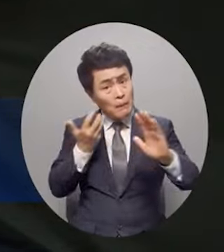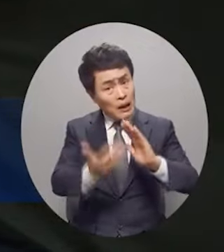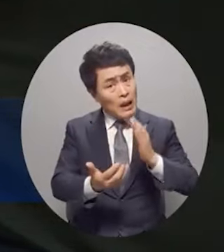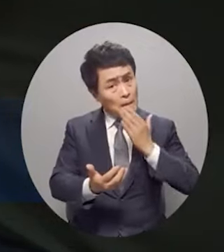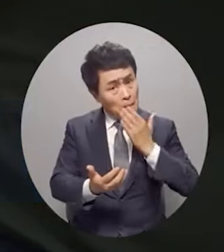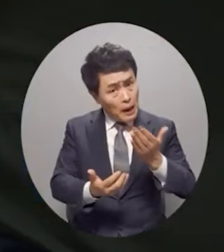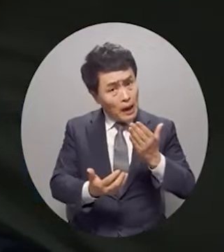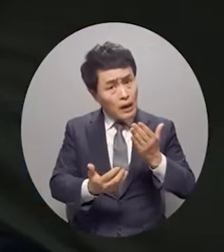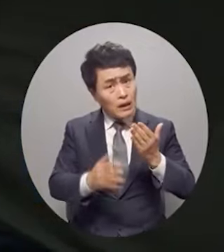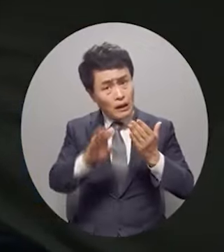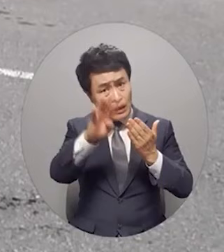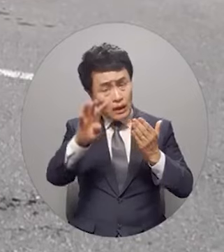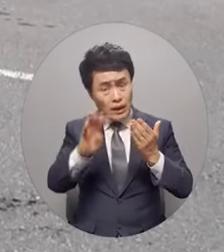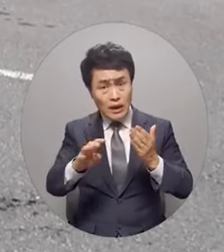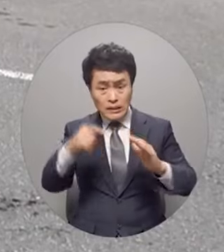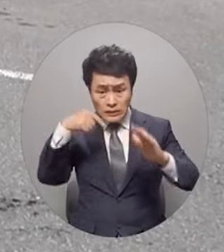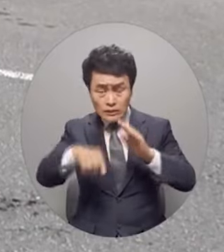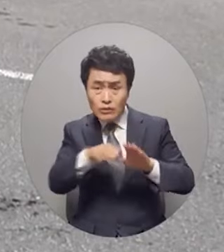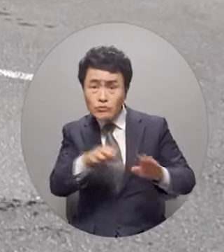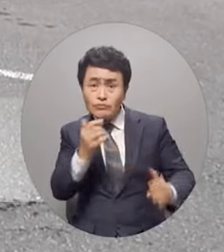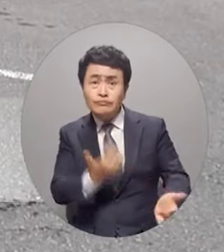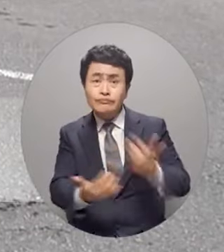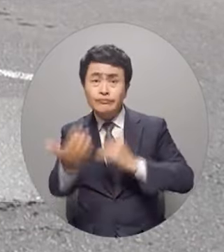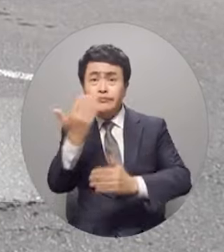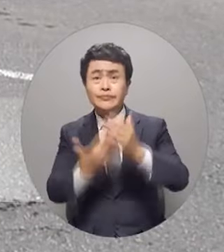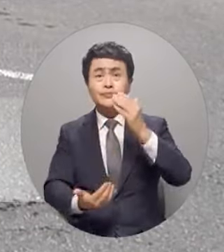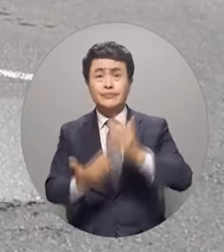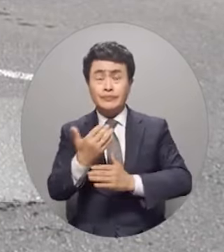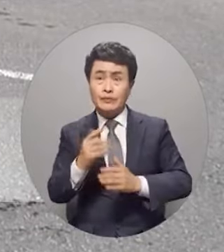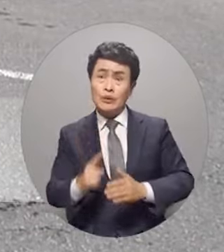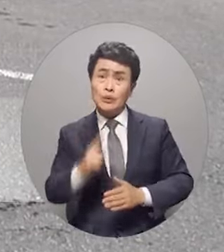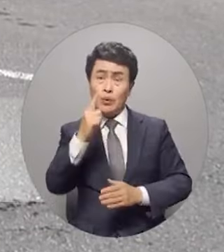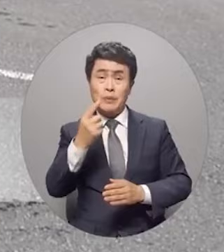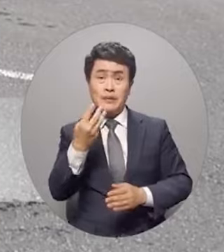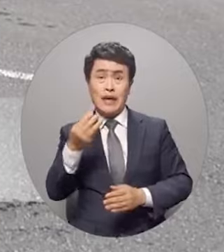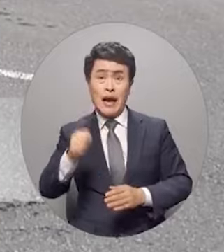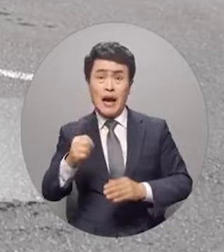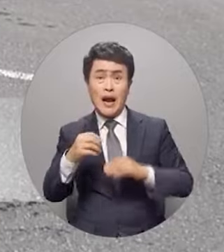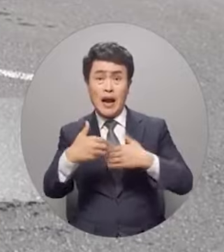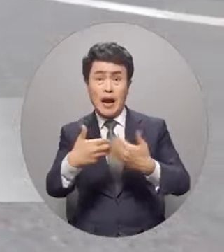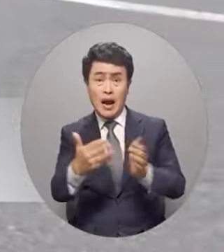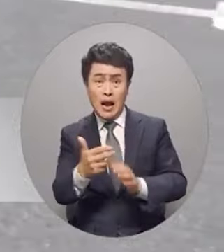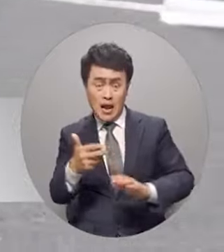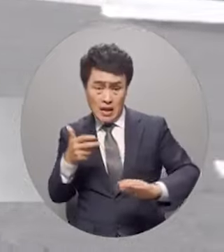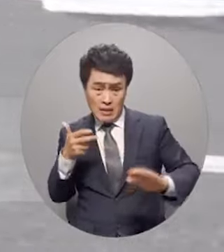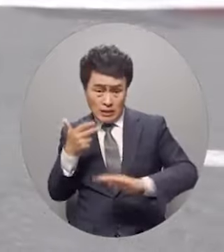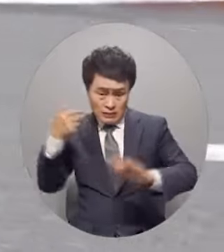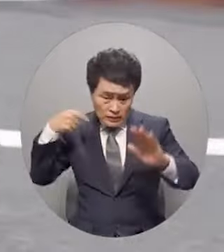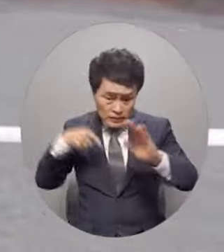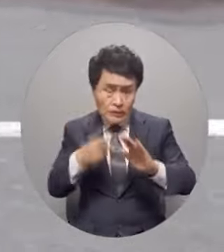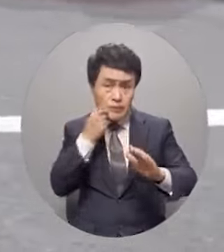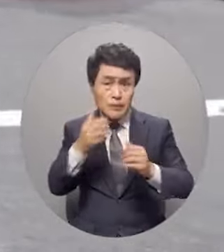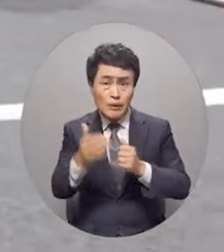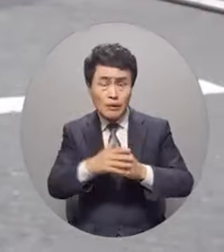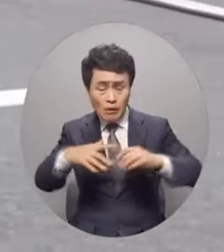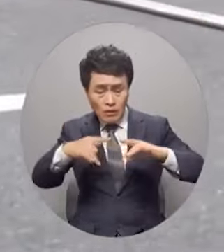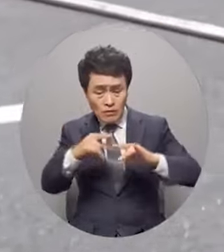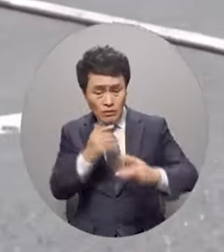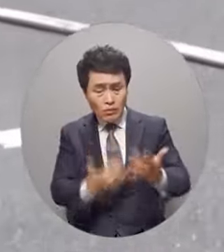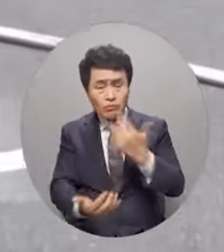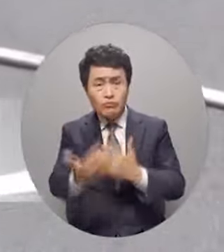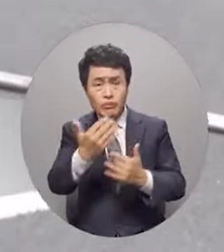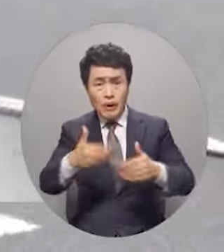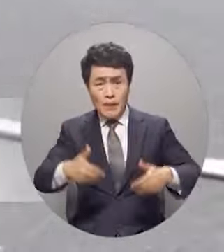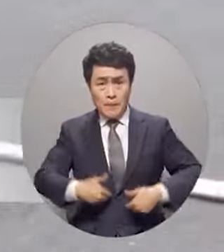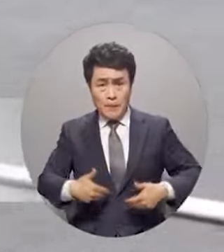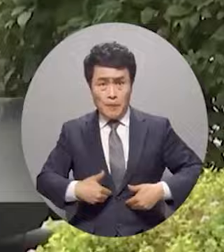되고. 지하주차장에서 화재가 발생하면서 높이 4m인 소방 차량이 진입하지 못했고 전기차 화재 진화에